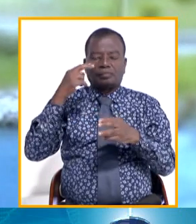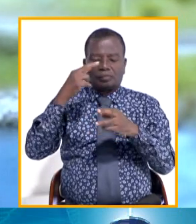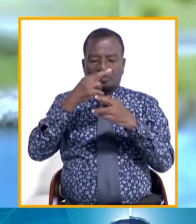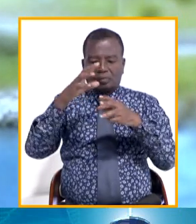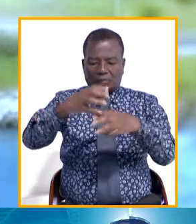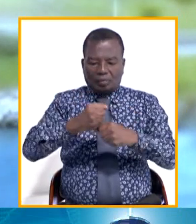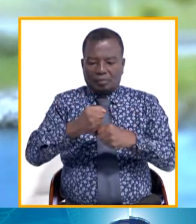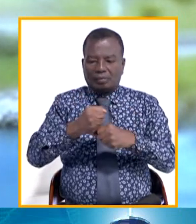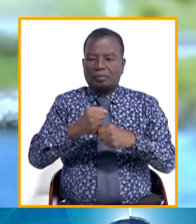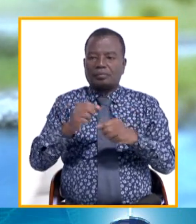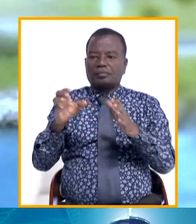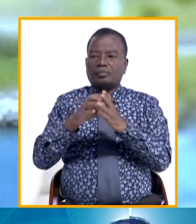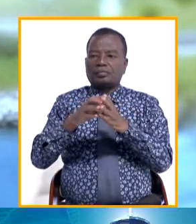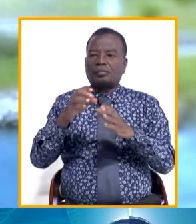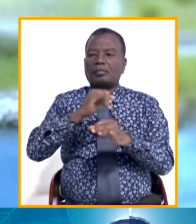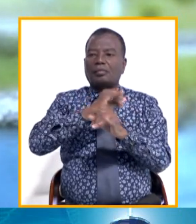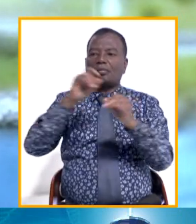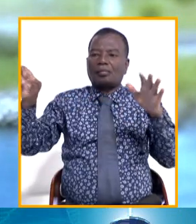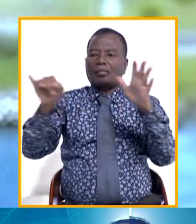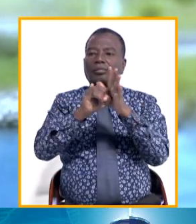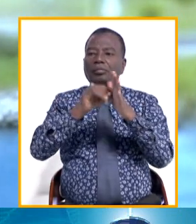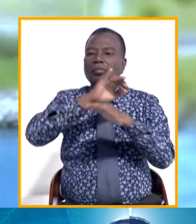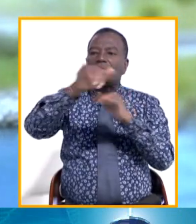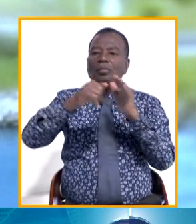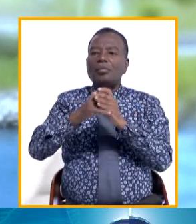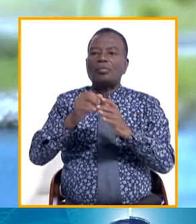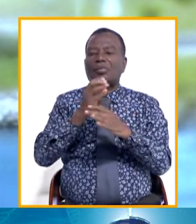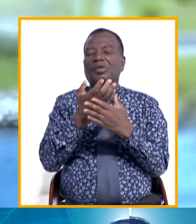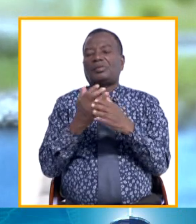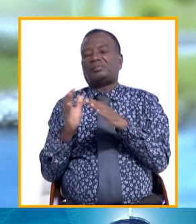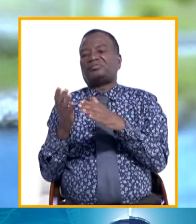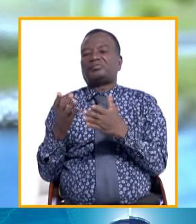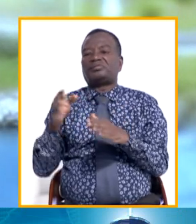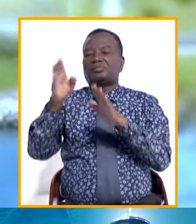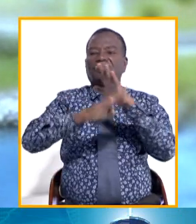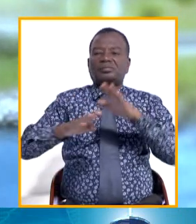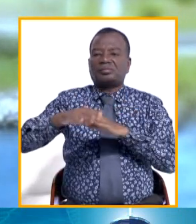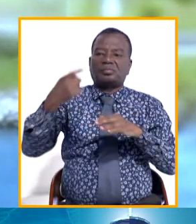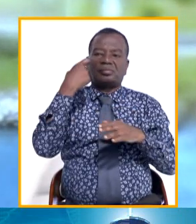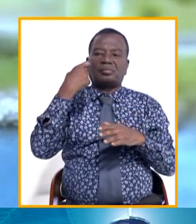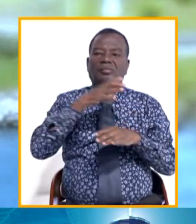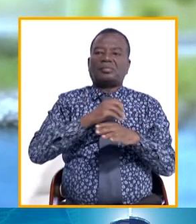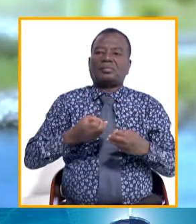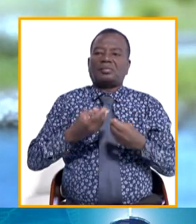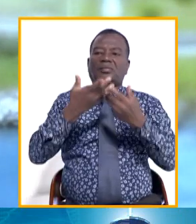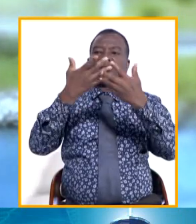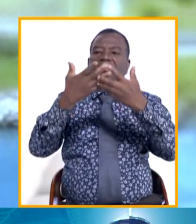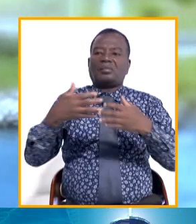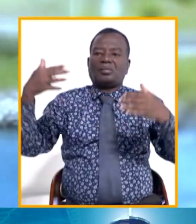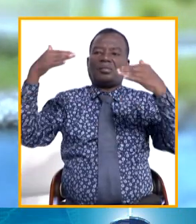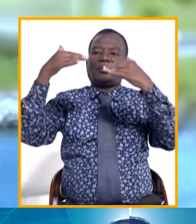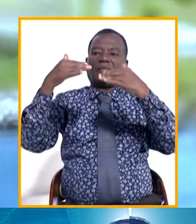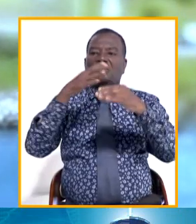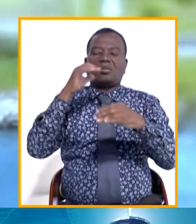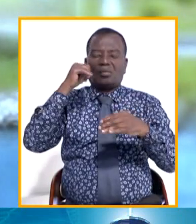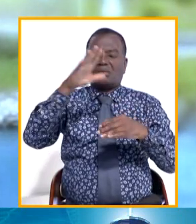révision du Code relativement à l'interdiction de toute discrimination basée sur le genre et la promotion de l'égalité